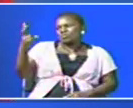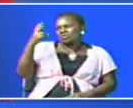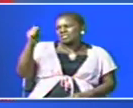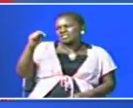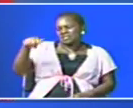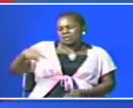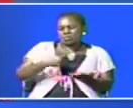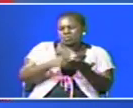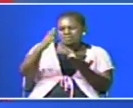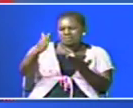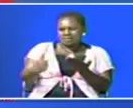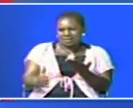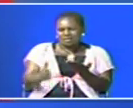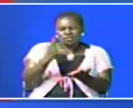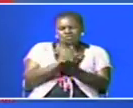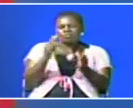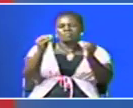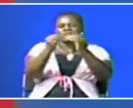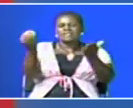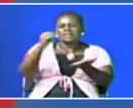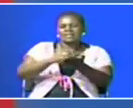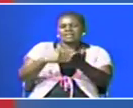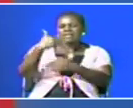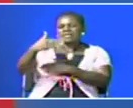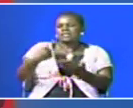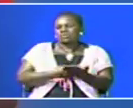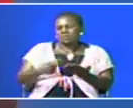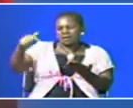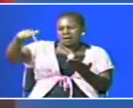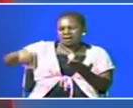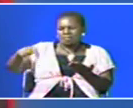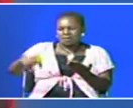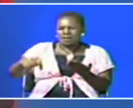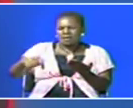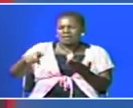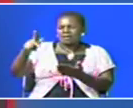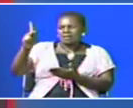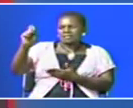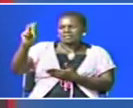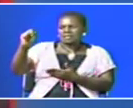KTN leo weekend. Inshallah tupatane tena wiki ijayo hapa katika